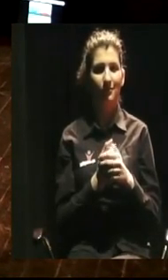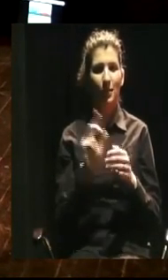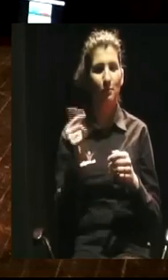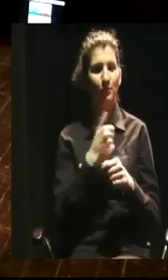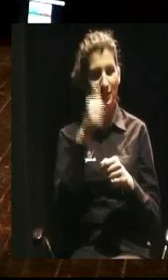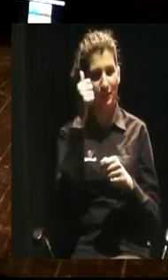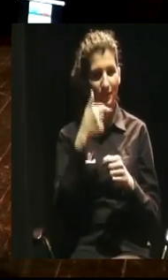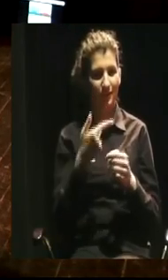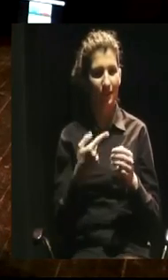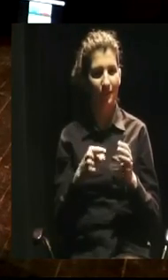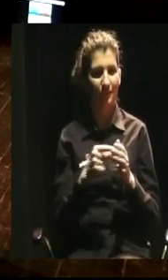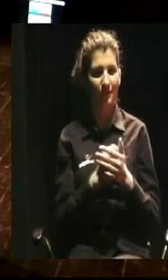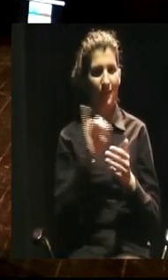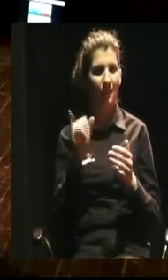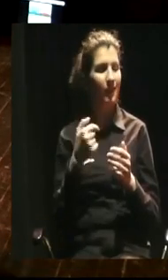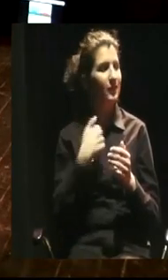O?